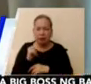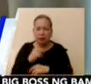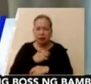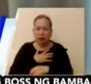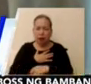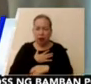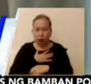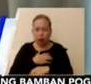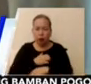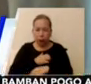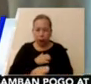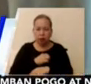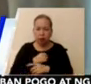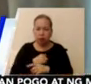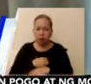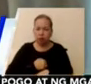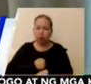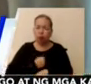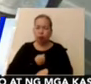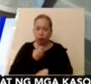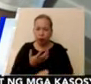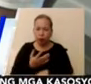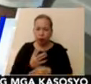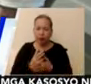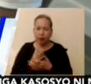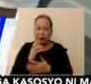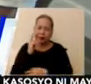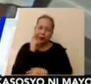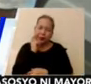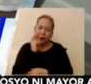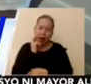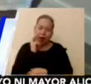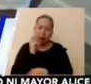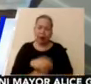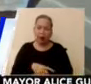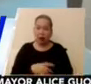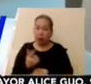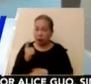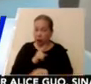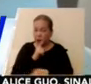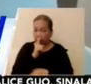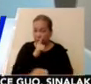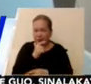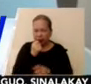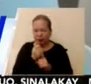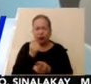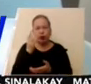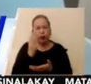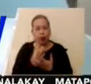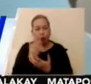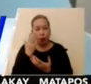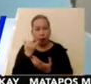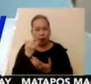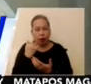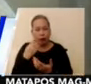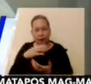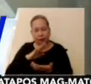po. Dinadaan na lang po sa candy. Si Tatay Edwin, huminto naman daw dahil ang mahal na raw ng